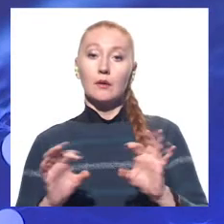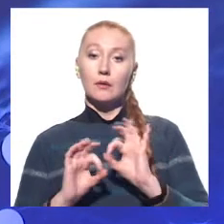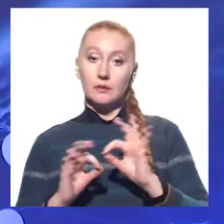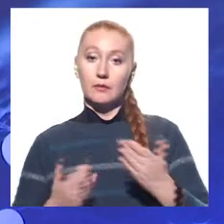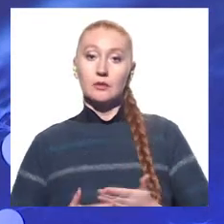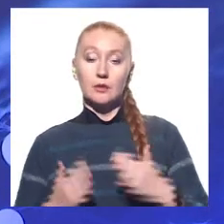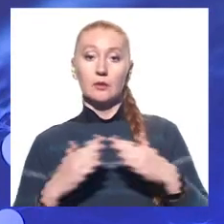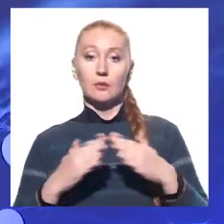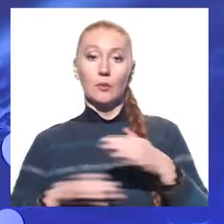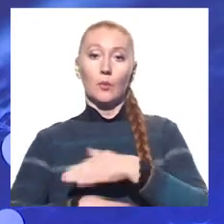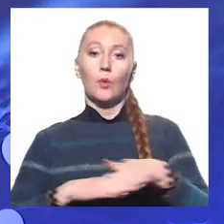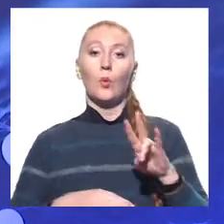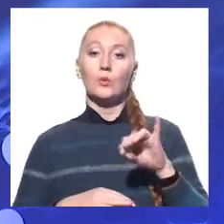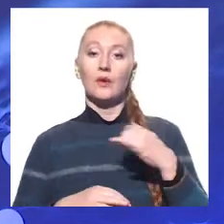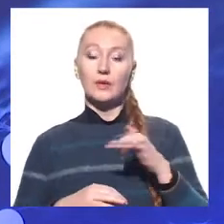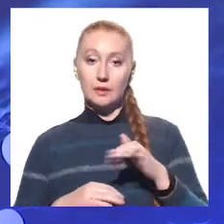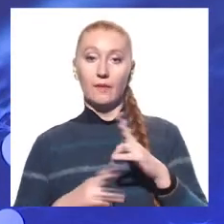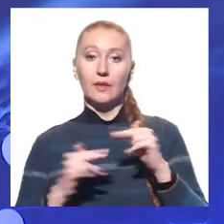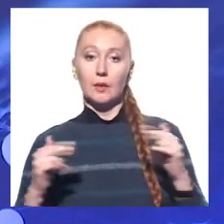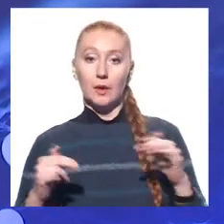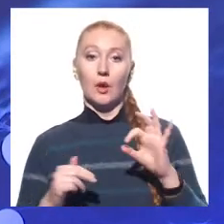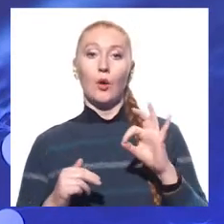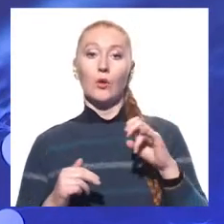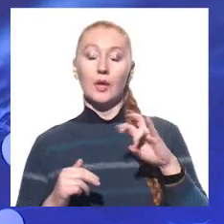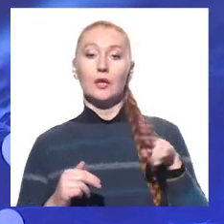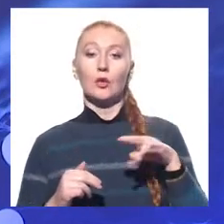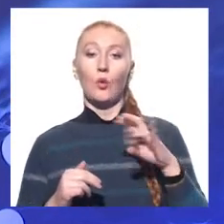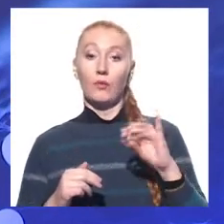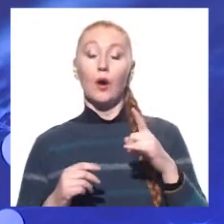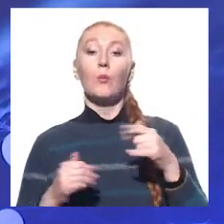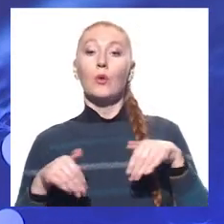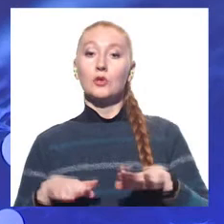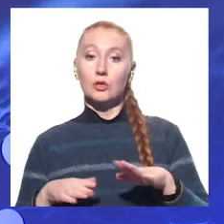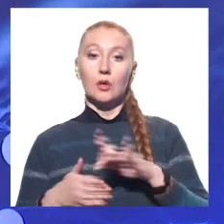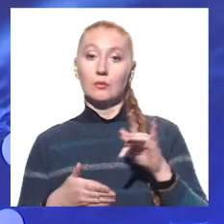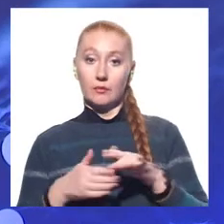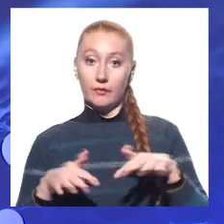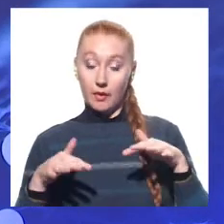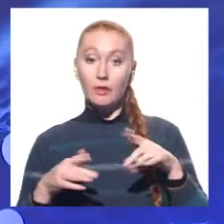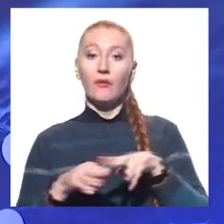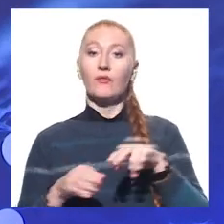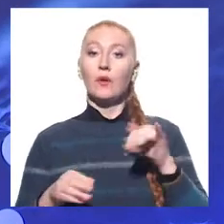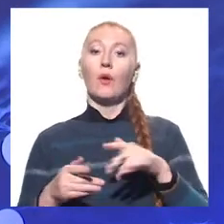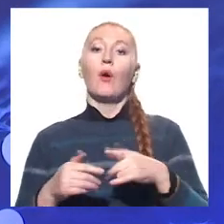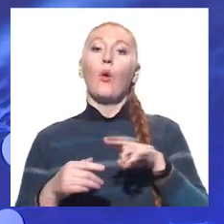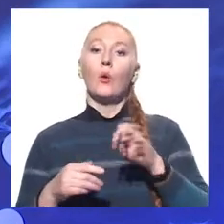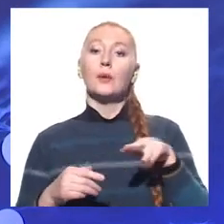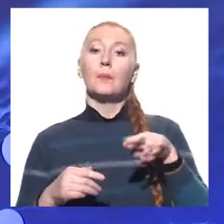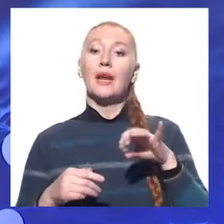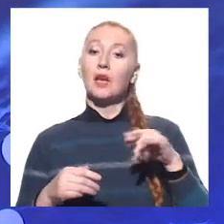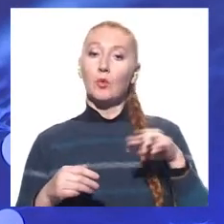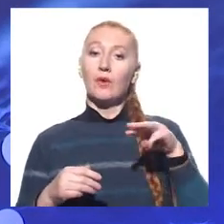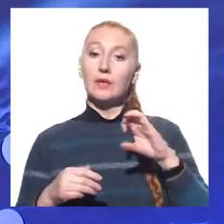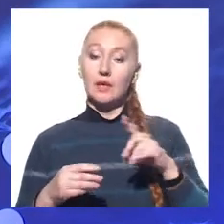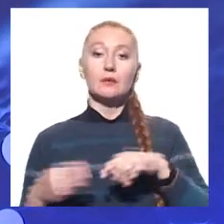мешканка будинку по вулиці Універсальній у Дніпрі Олена Довгань. За рішенням міськради цю вулицю відключили від Придніпровської ТЕС та передали